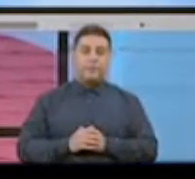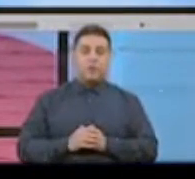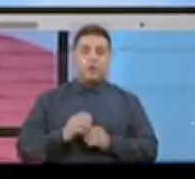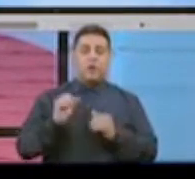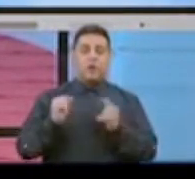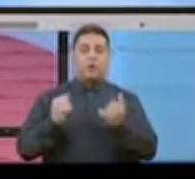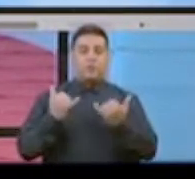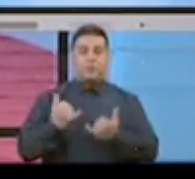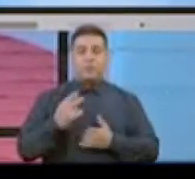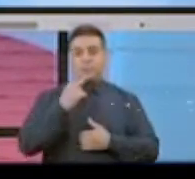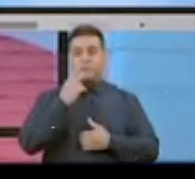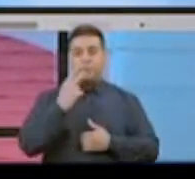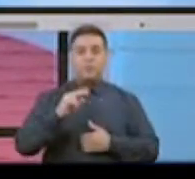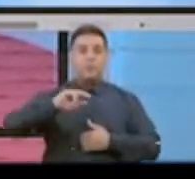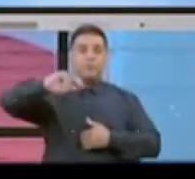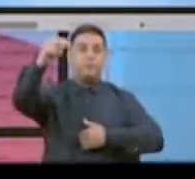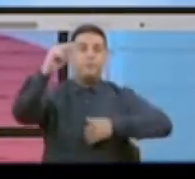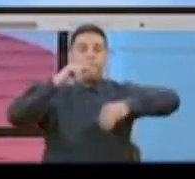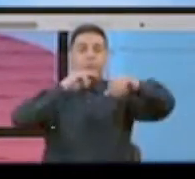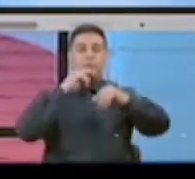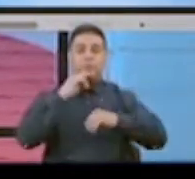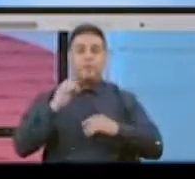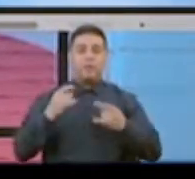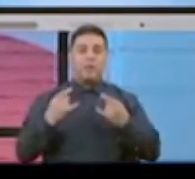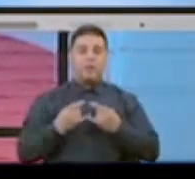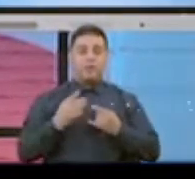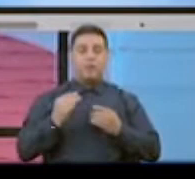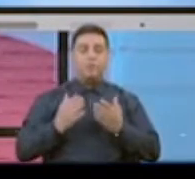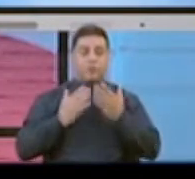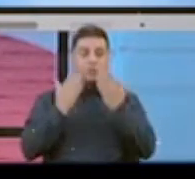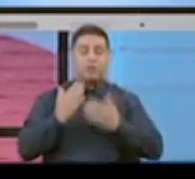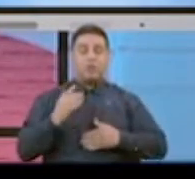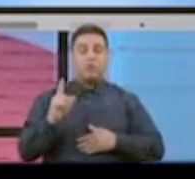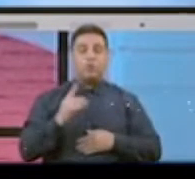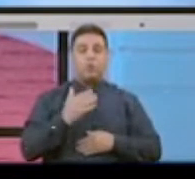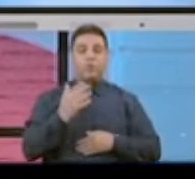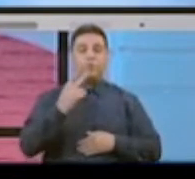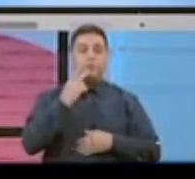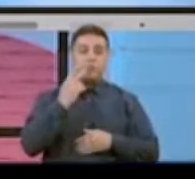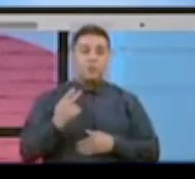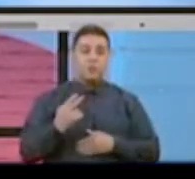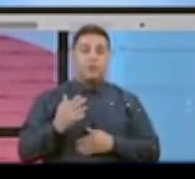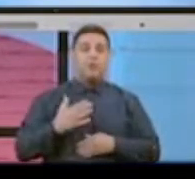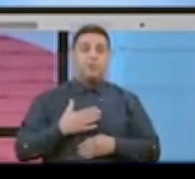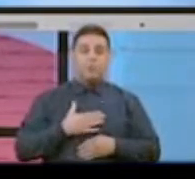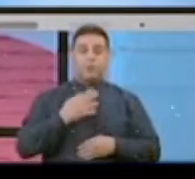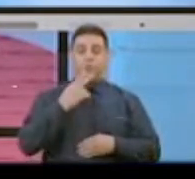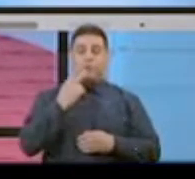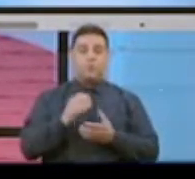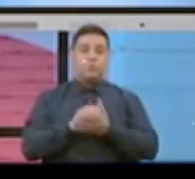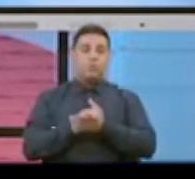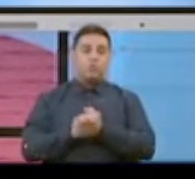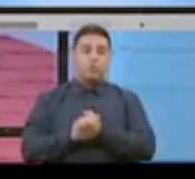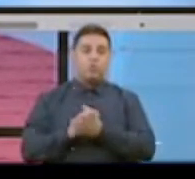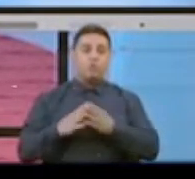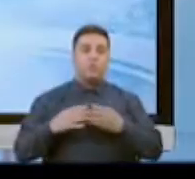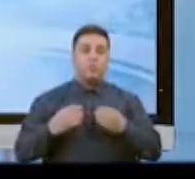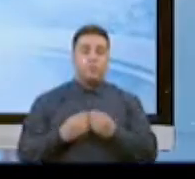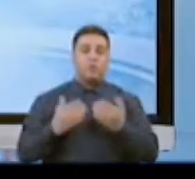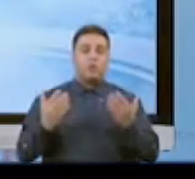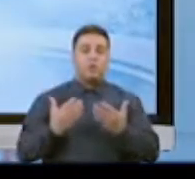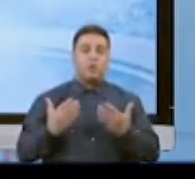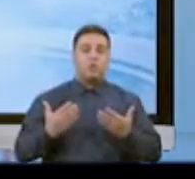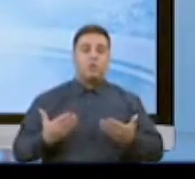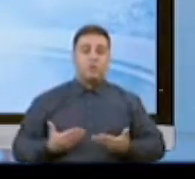Ну а теперь посмотрите внимательно на экран и прочитайте, что вы видите. Верно, мы видим дружную семью, которая